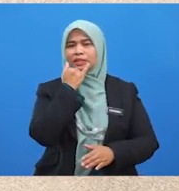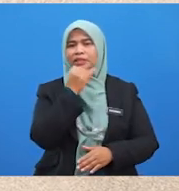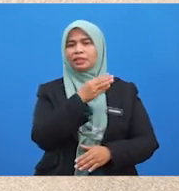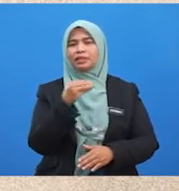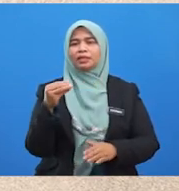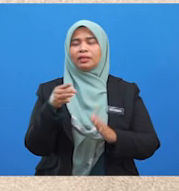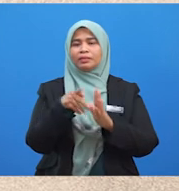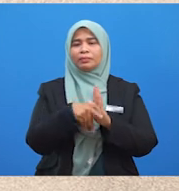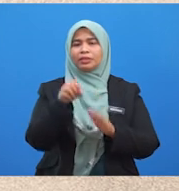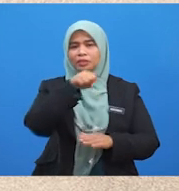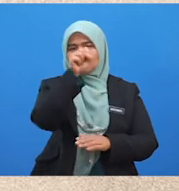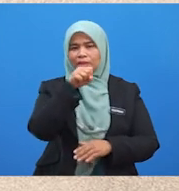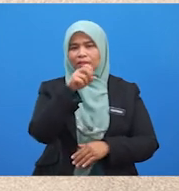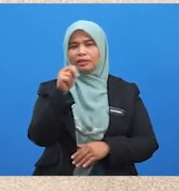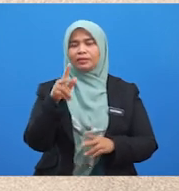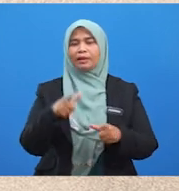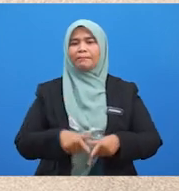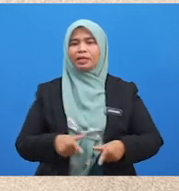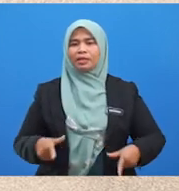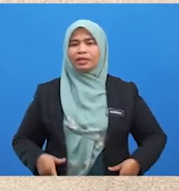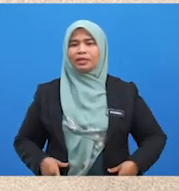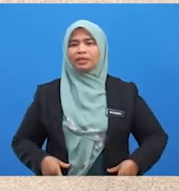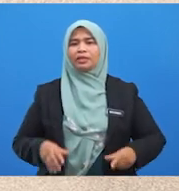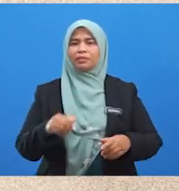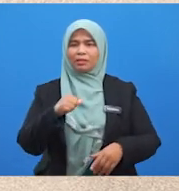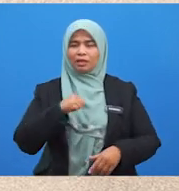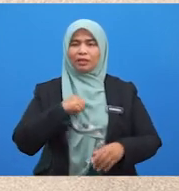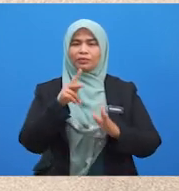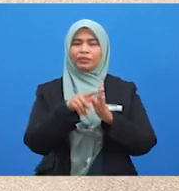keberanian mengakui kesalahan diri.